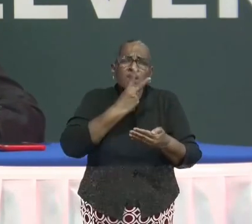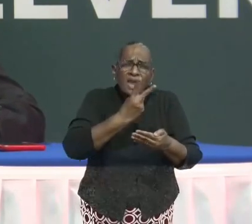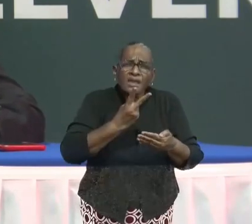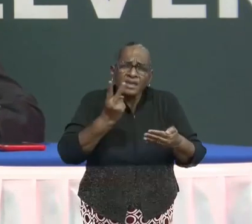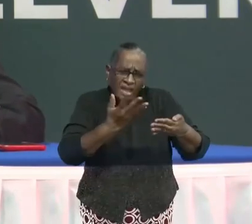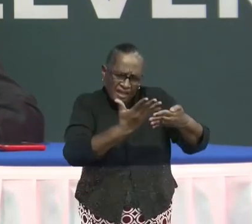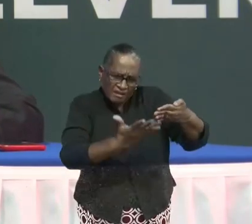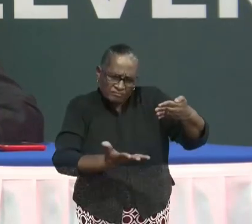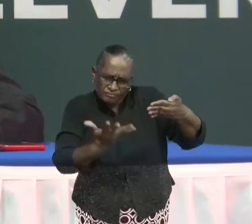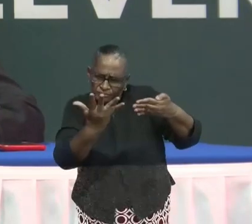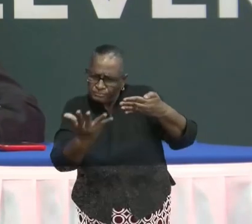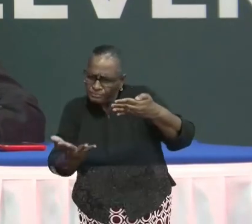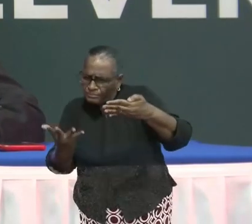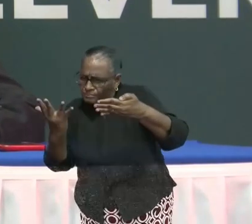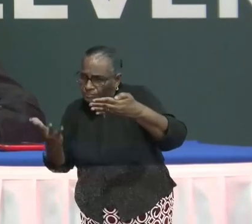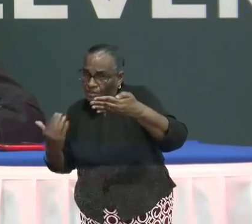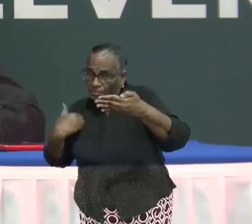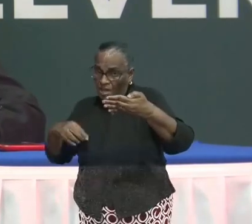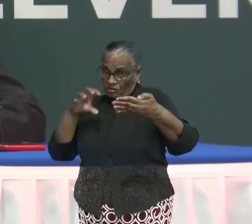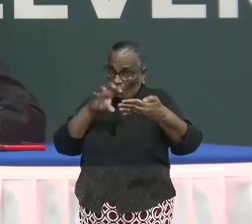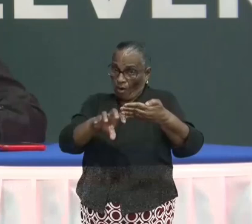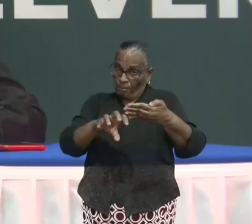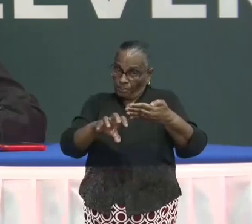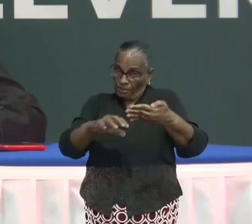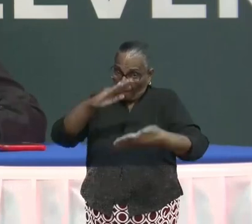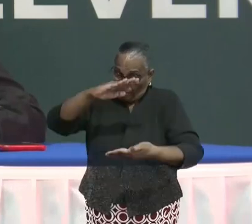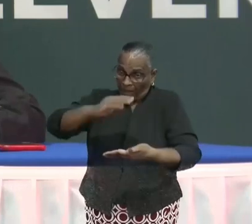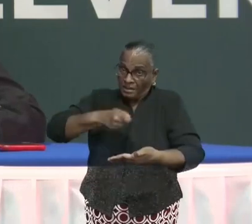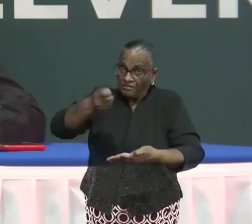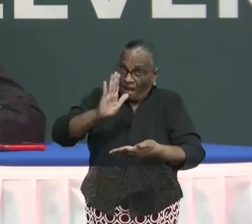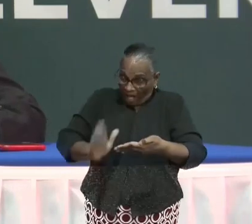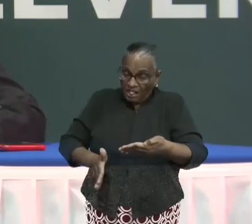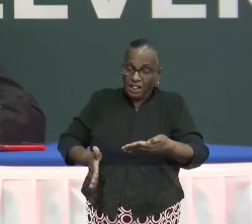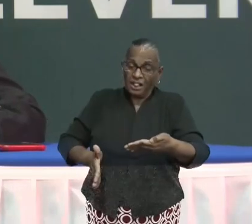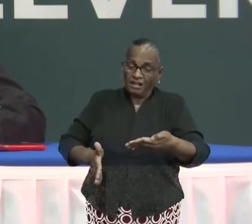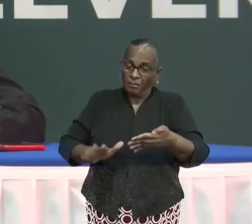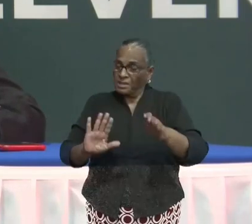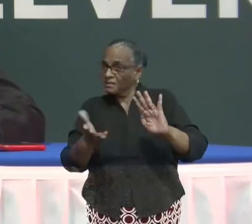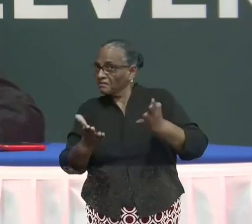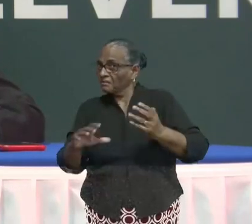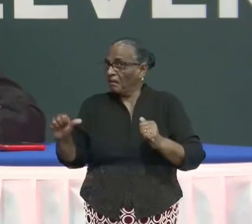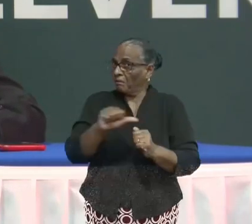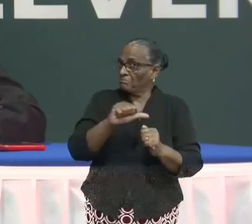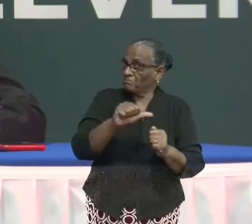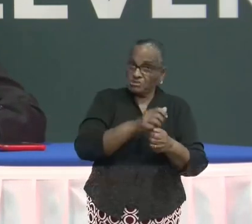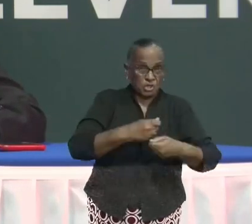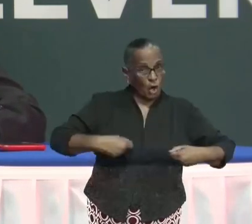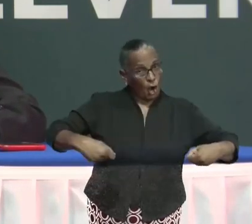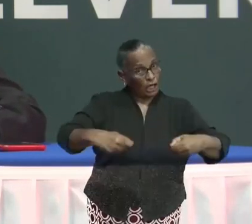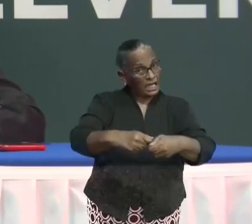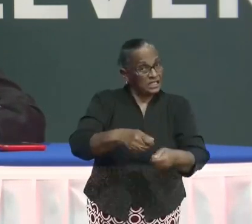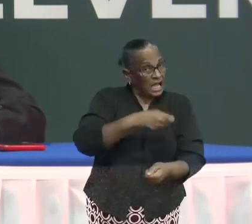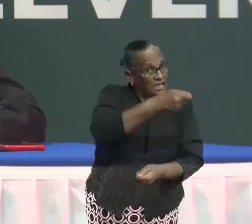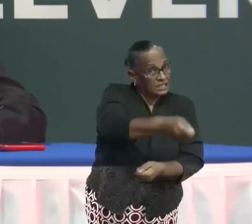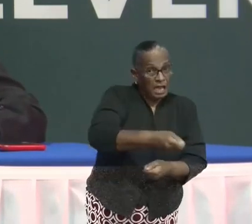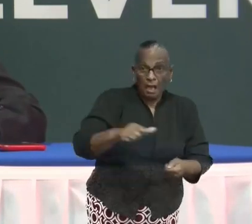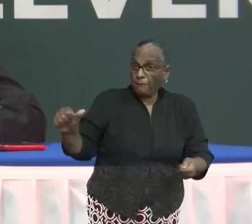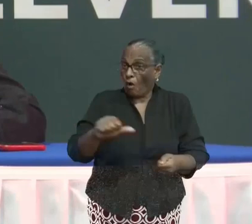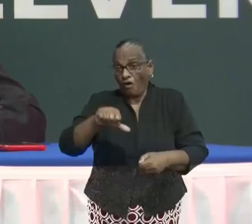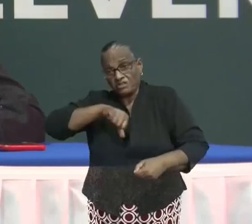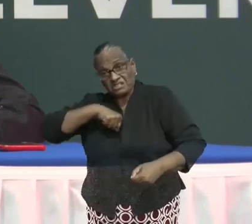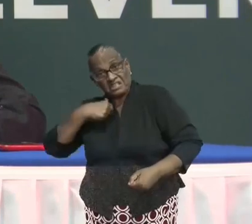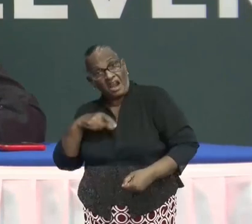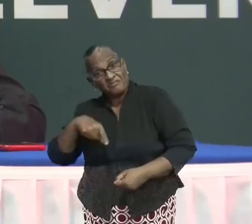lees is maar de sadapa lees kies wan pakket ba wan soort fasi via wan organisatie of de maastricht go